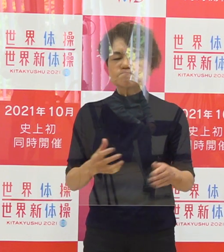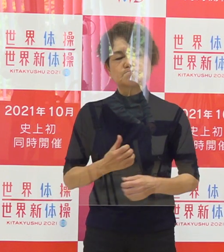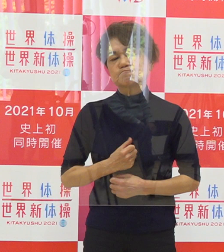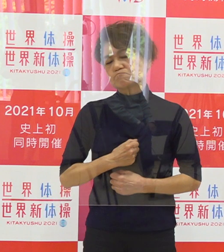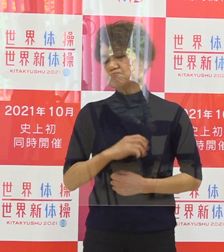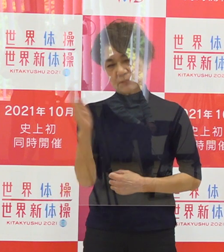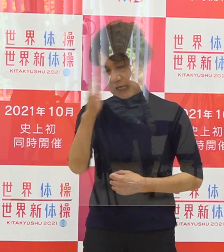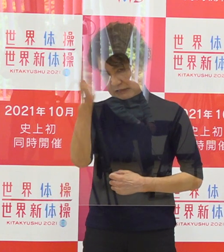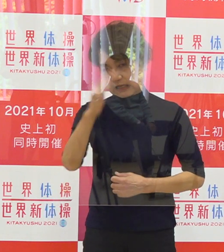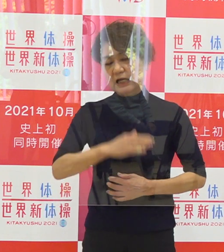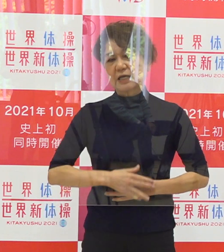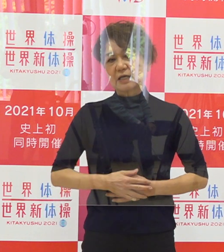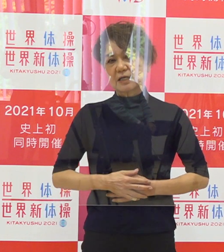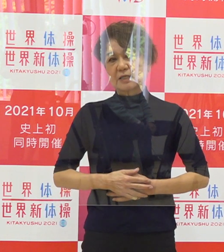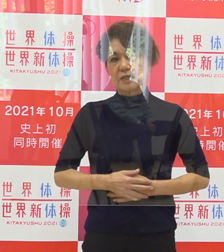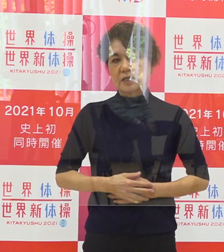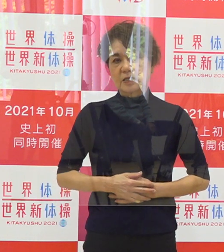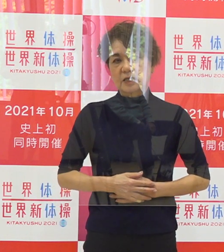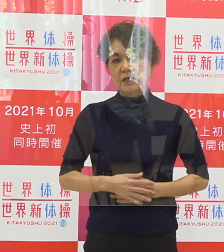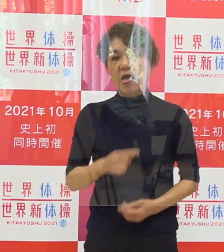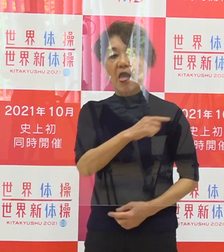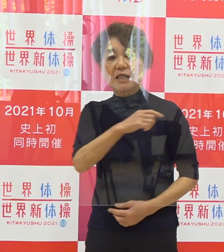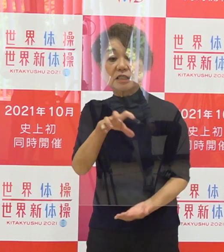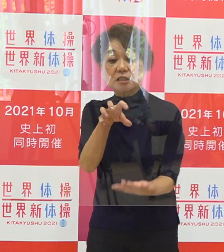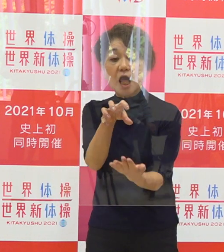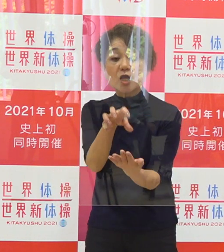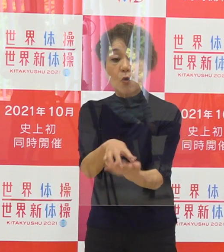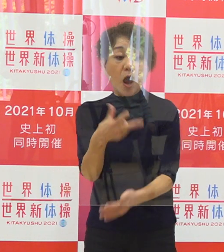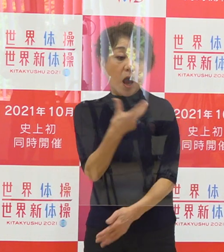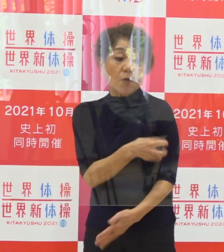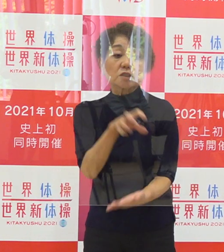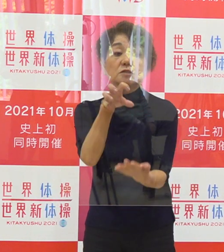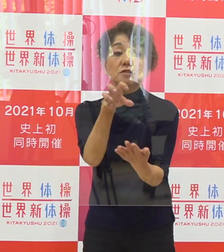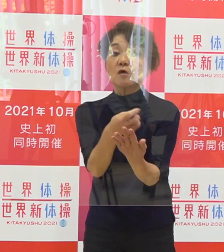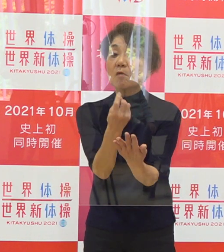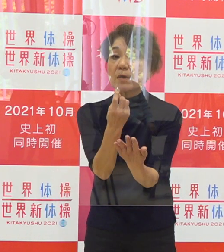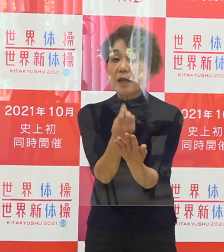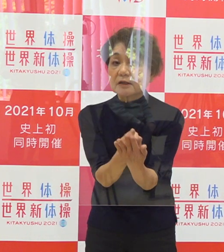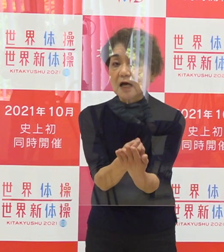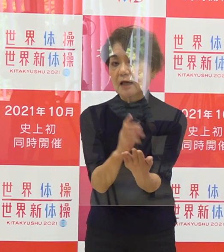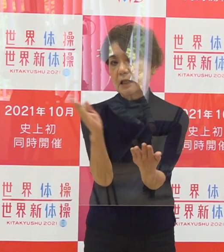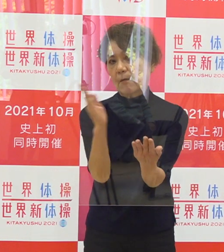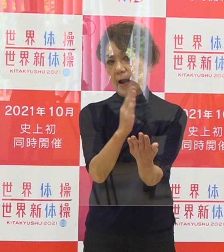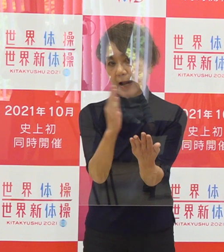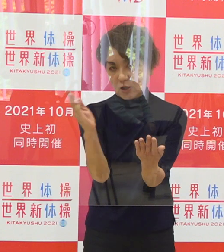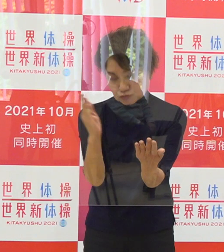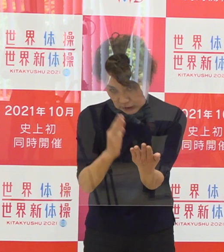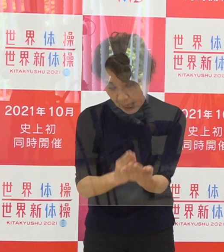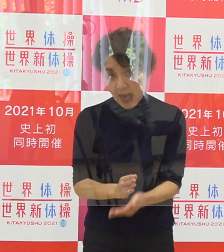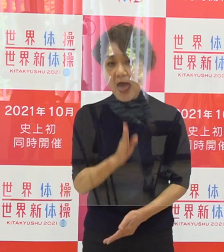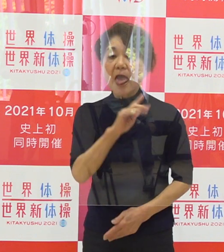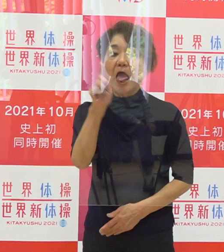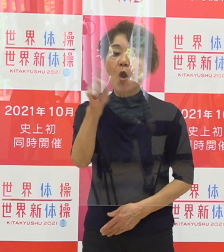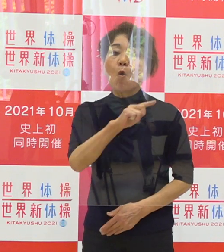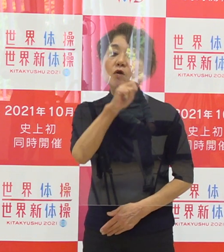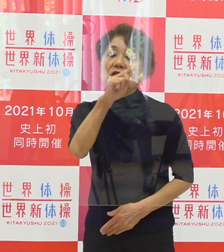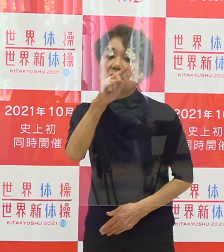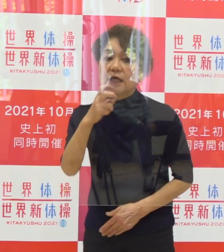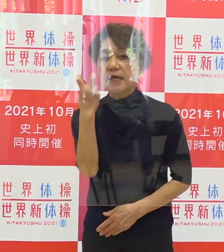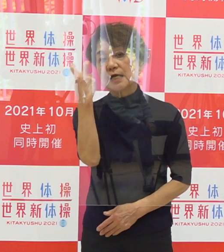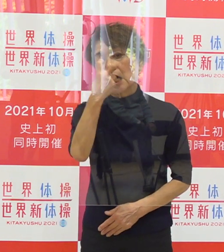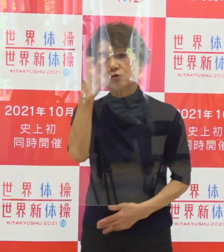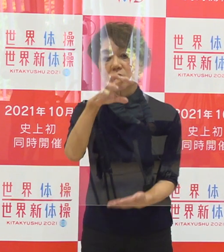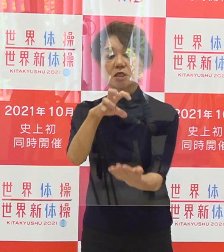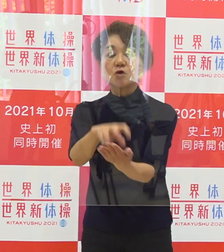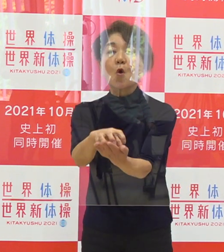ないであったりとか、陰性証明やワクチン接種証明だけに限らずですね、ご本人様 の本人確認